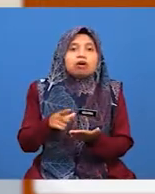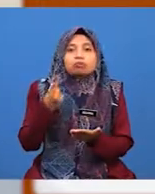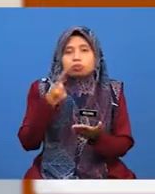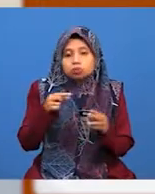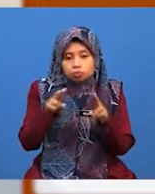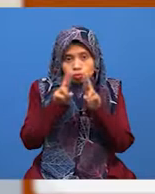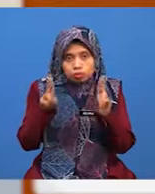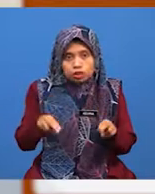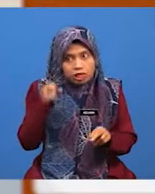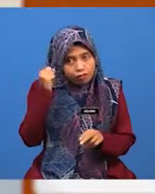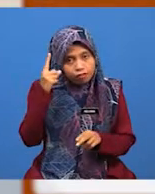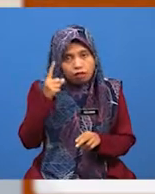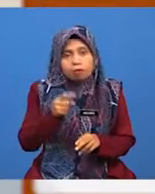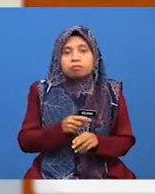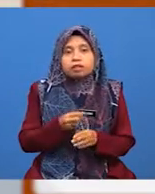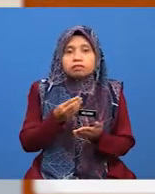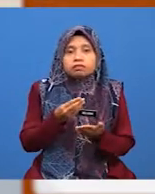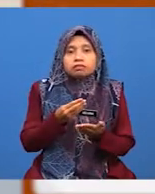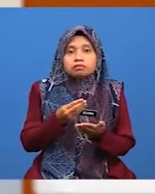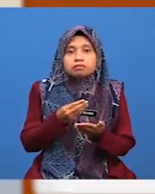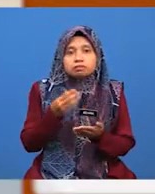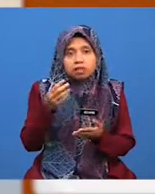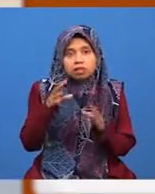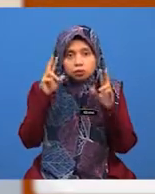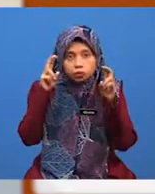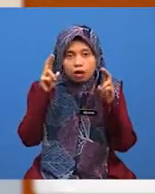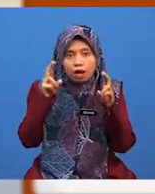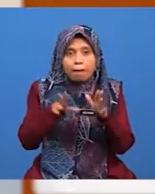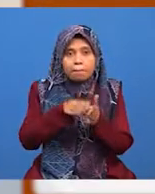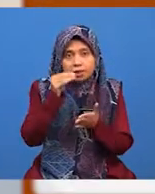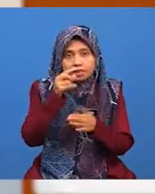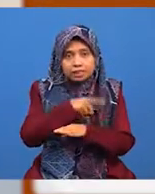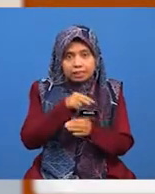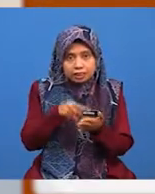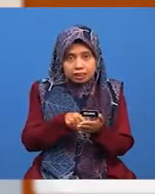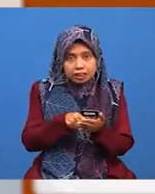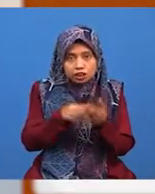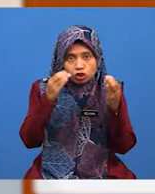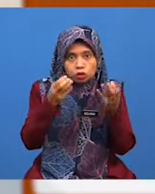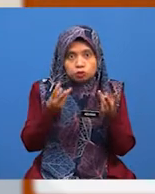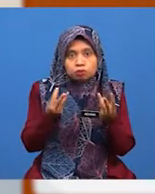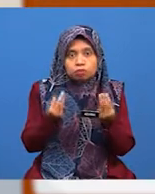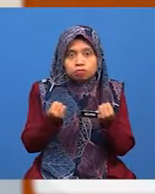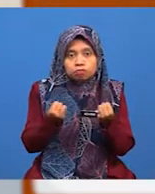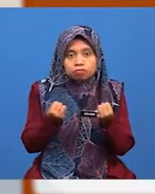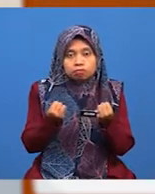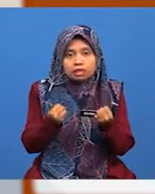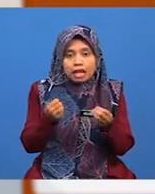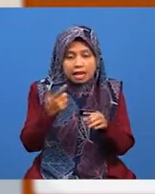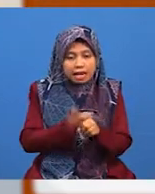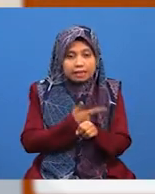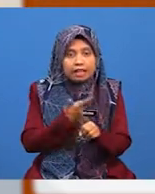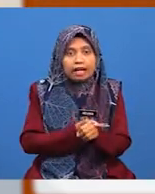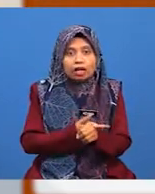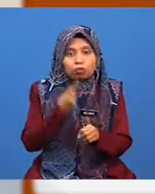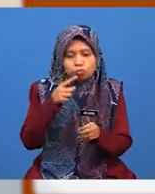menguji kefahaman murid-murid berkaitan tajuk pelajaran pada hari ini, cikgu telah menyediakan latihan